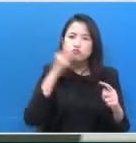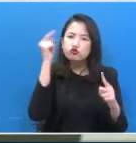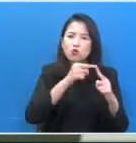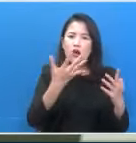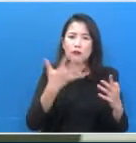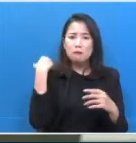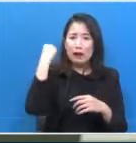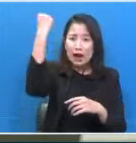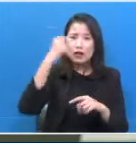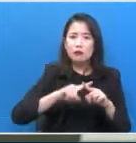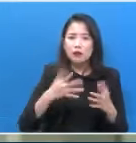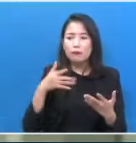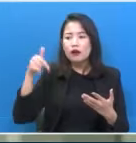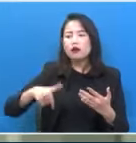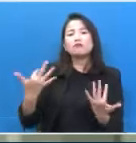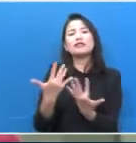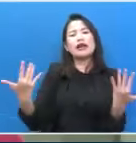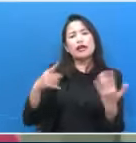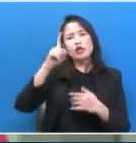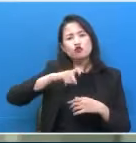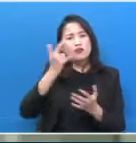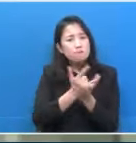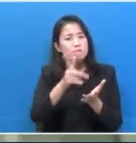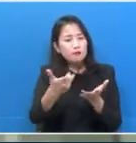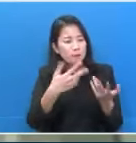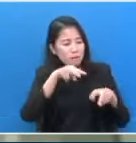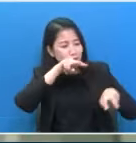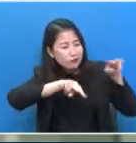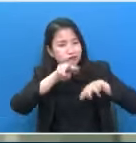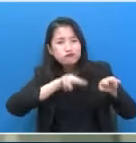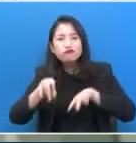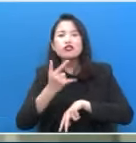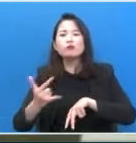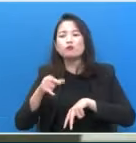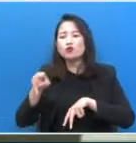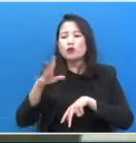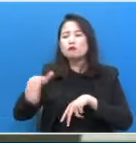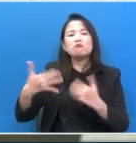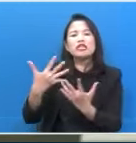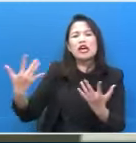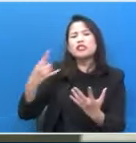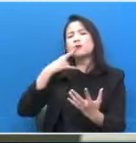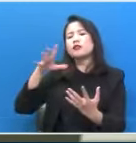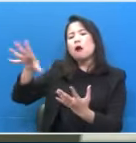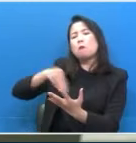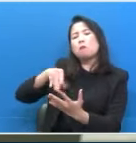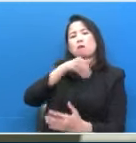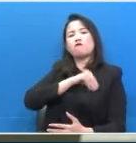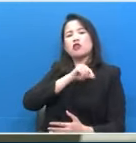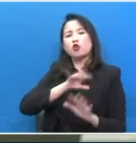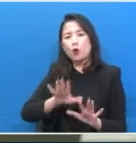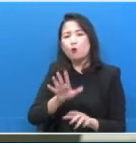Tapi publik harus terus mengawasi agar pemilih tak sekadar jadi lumbung suara. Pemilu berjalan